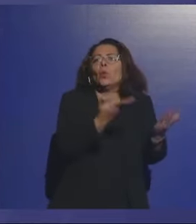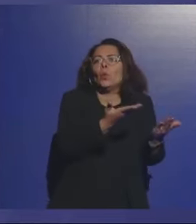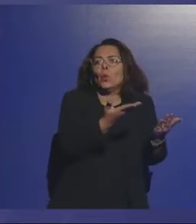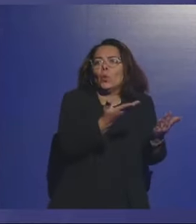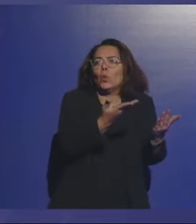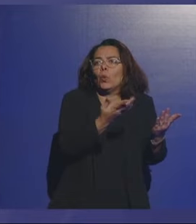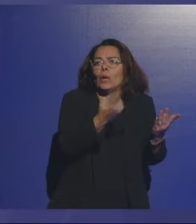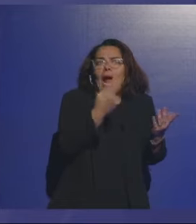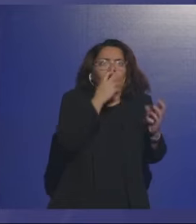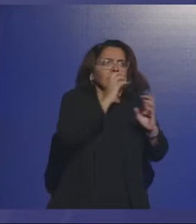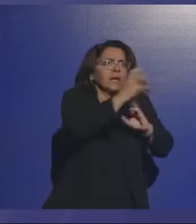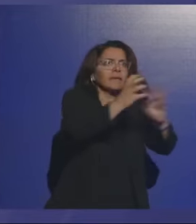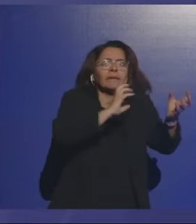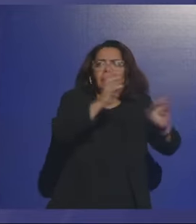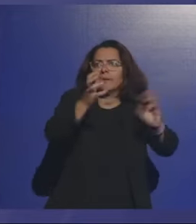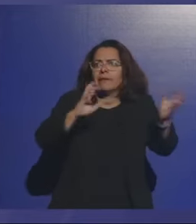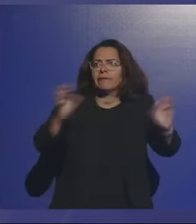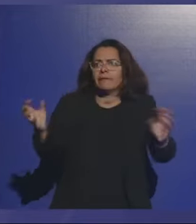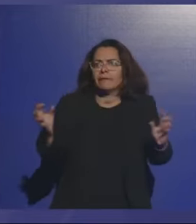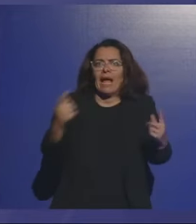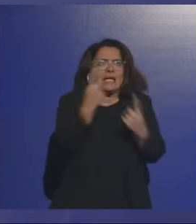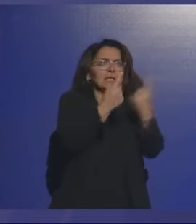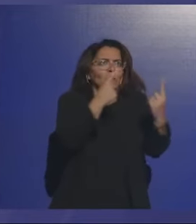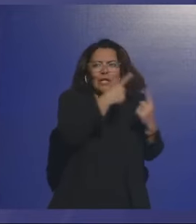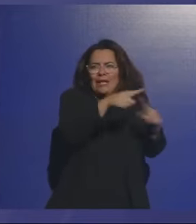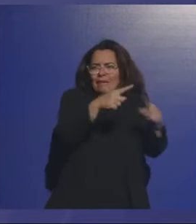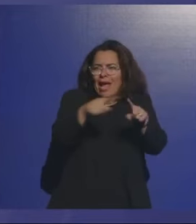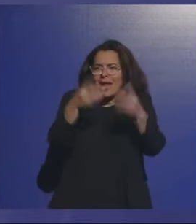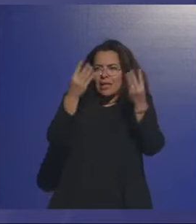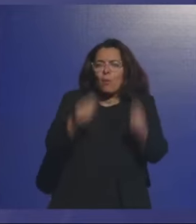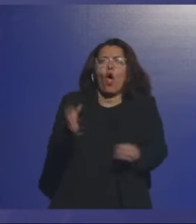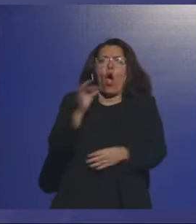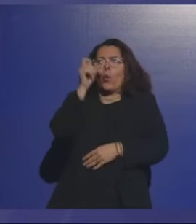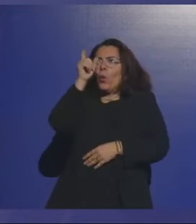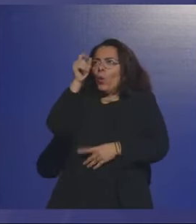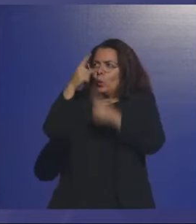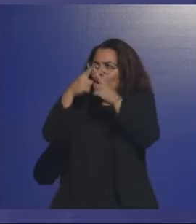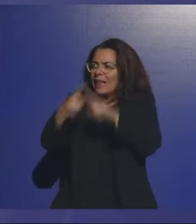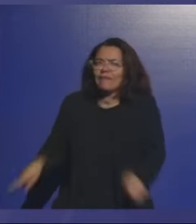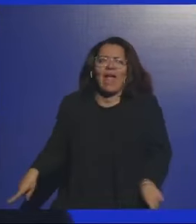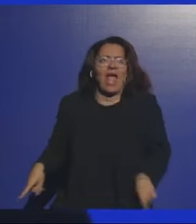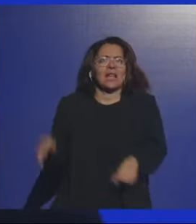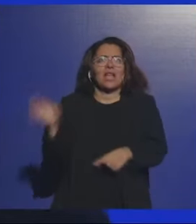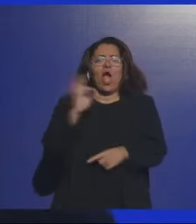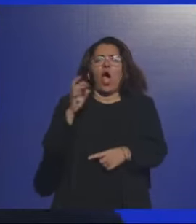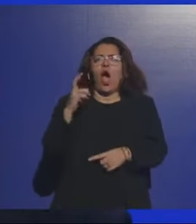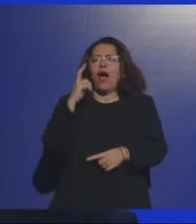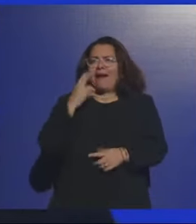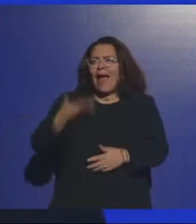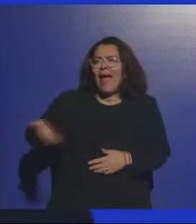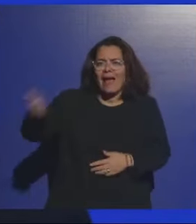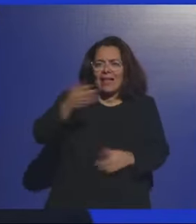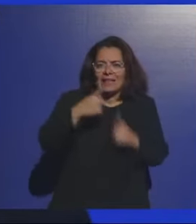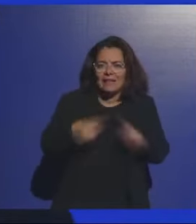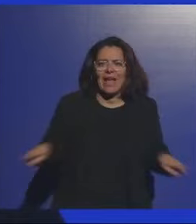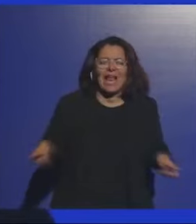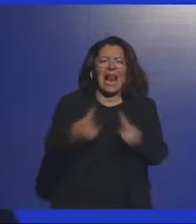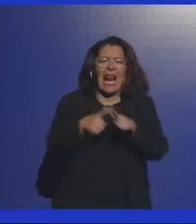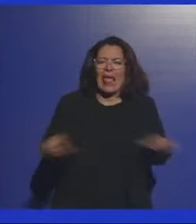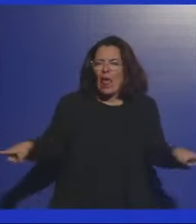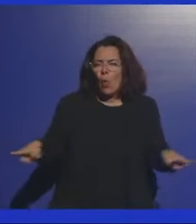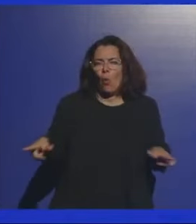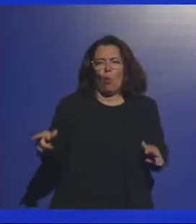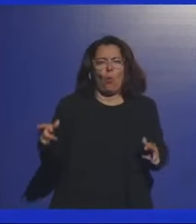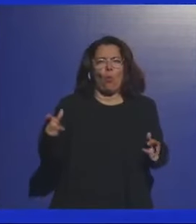10.000 tipi di ecosistemi differenti la diversità della cultura la diversità delle razze la diversità delle lingue